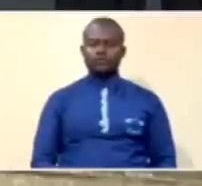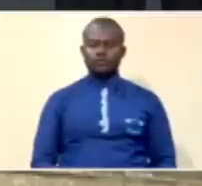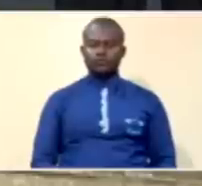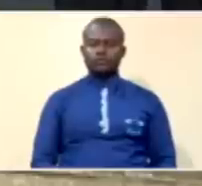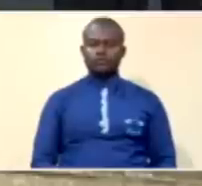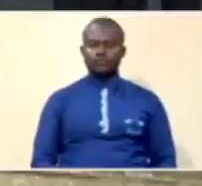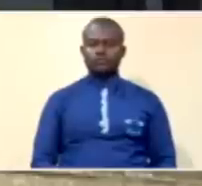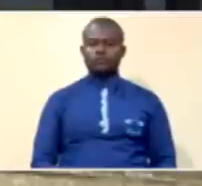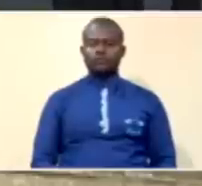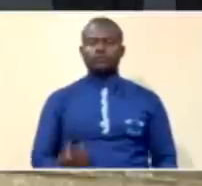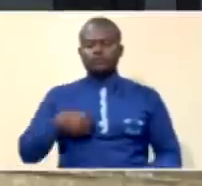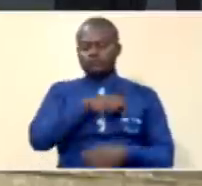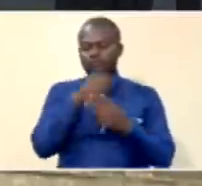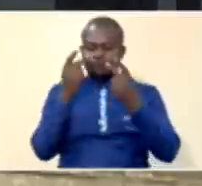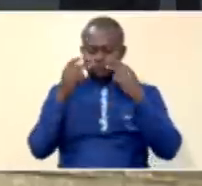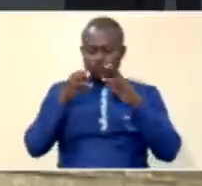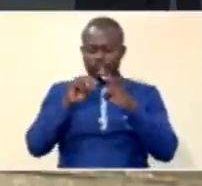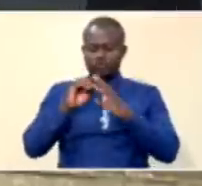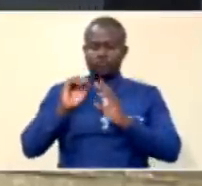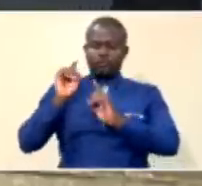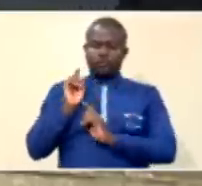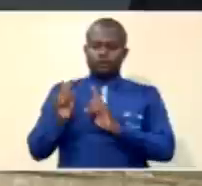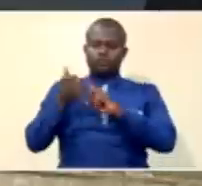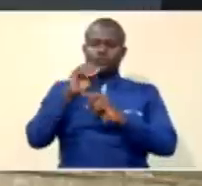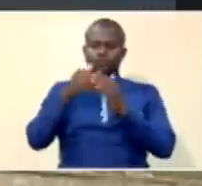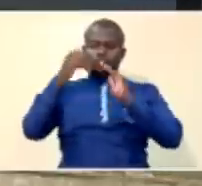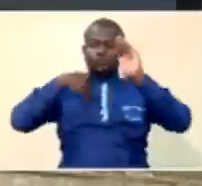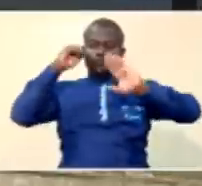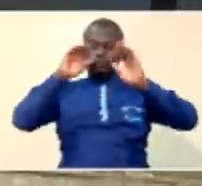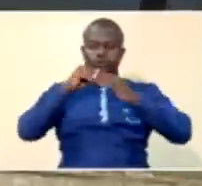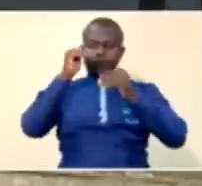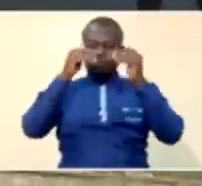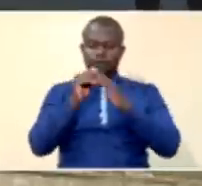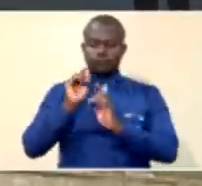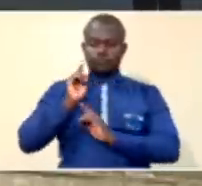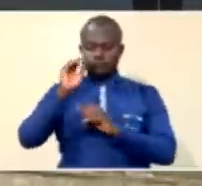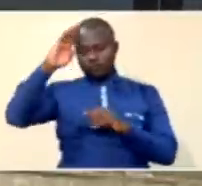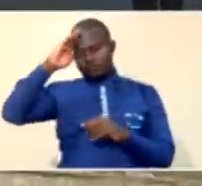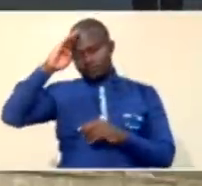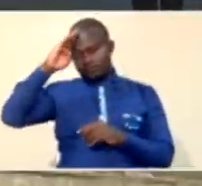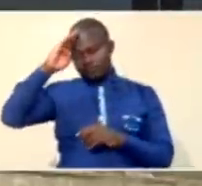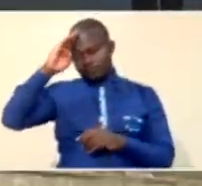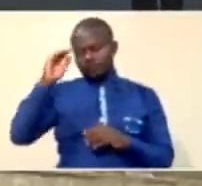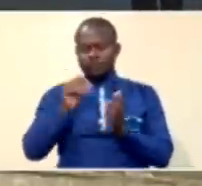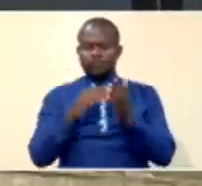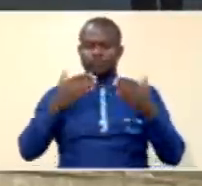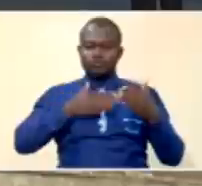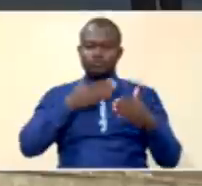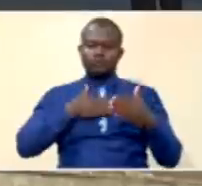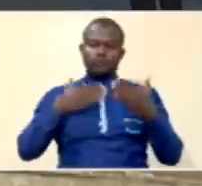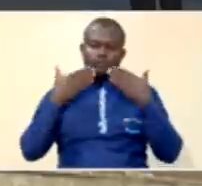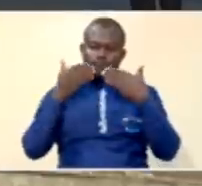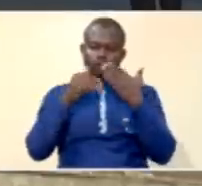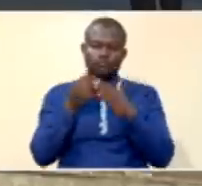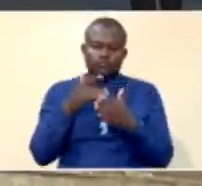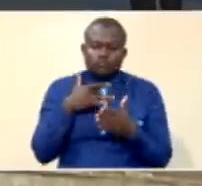One always feels. Twabonye uburyo umutekano wagezweho bigizwemo uruhare n'inzego z'umutekano harimo polisi. Birashimishije kuko umuntu